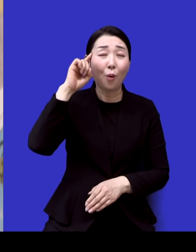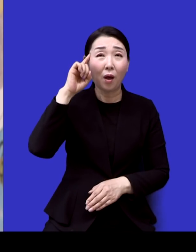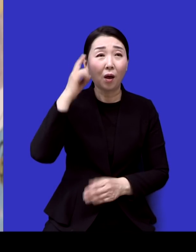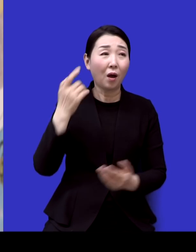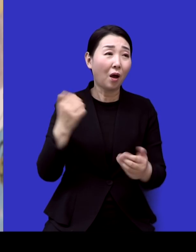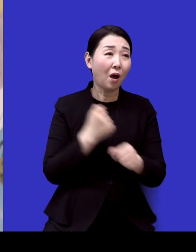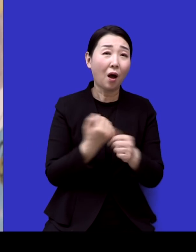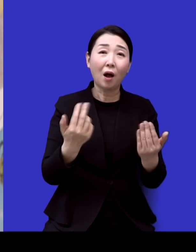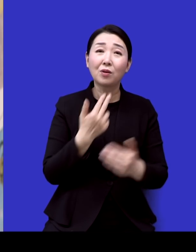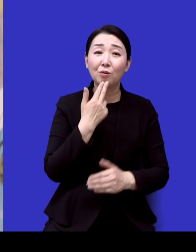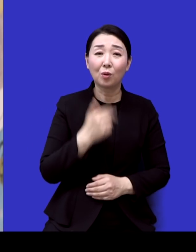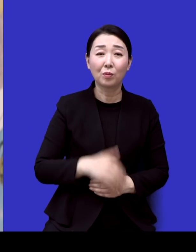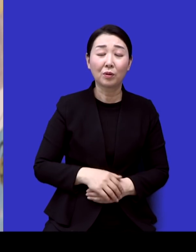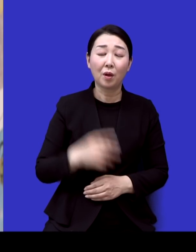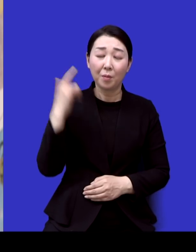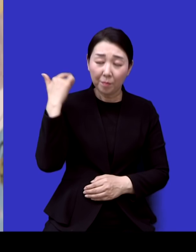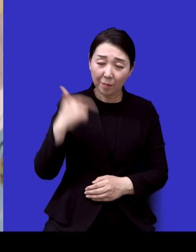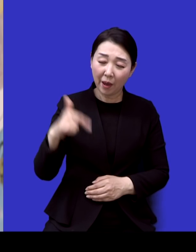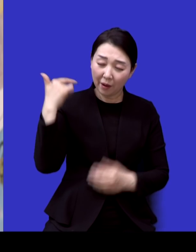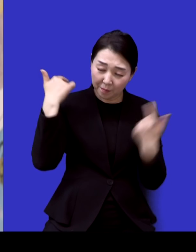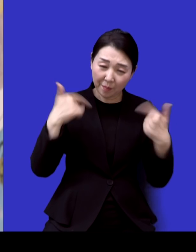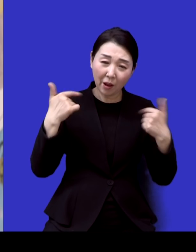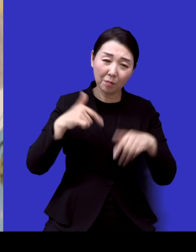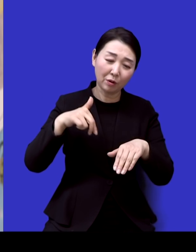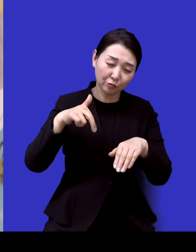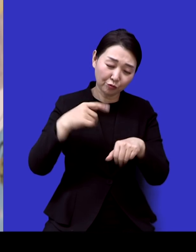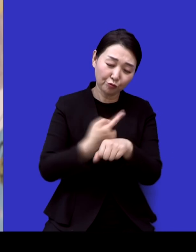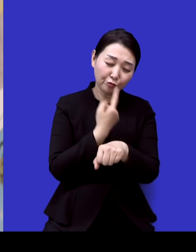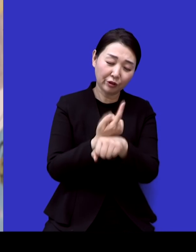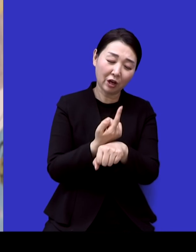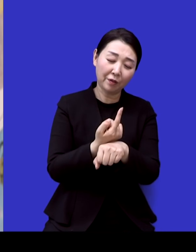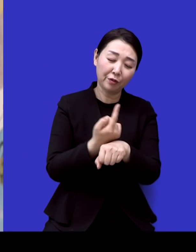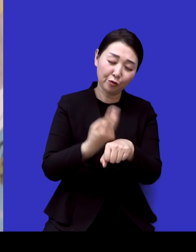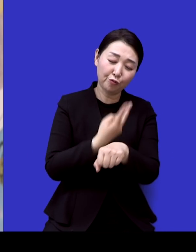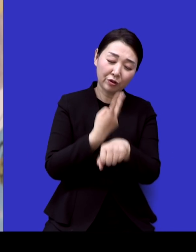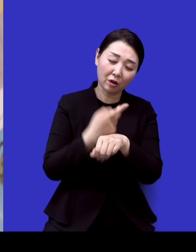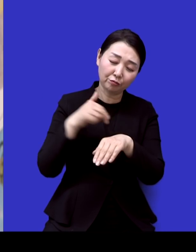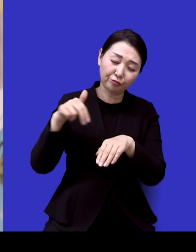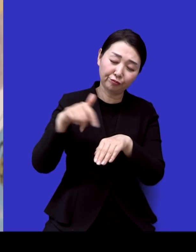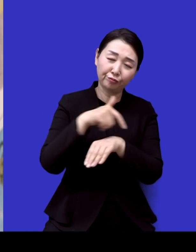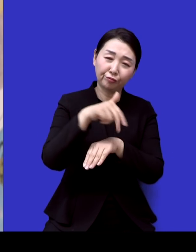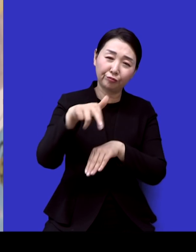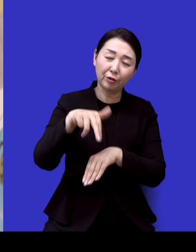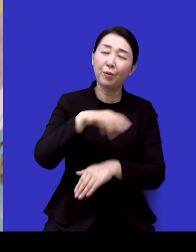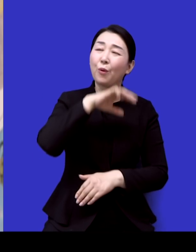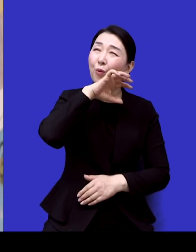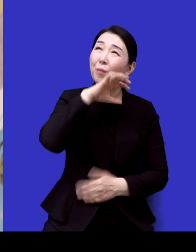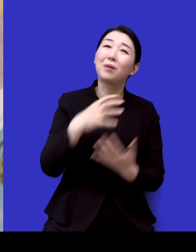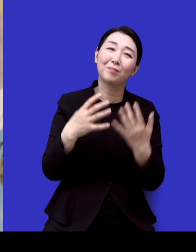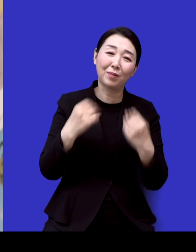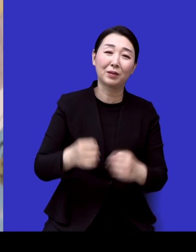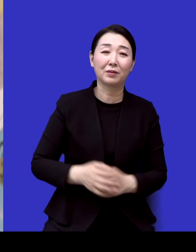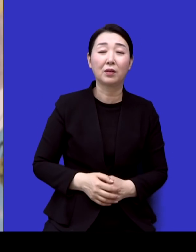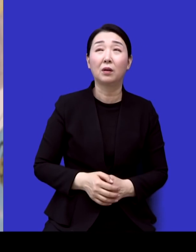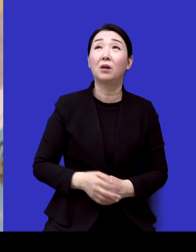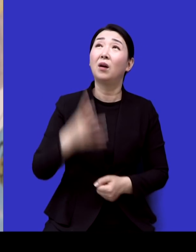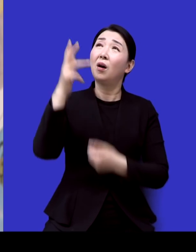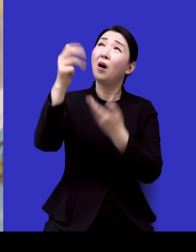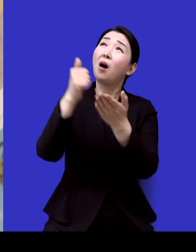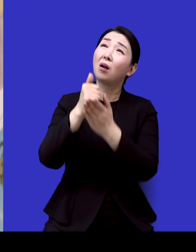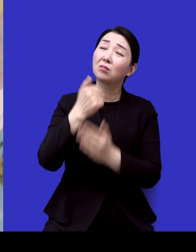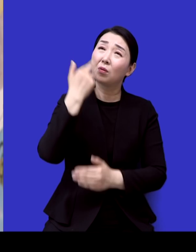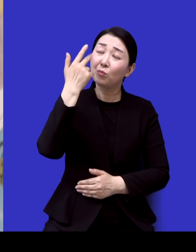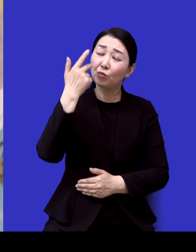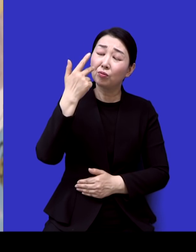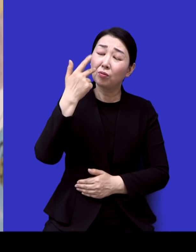그냥 매일 2시간을 걸으면서 그냥 푸념, 기도 이런 섞인 것들을 네네. 원망도 하고 아니 하나님 미국